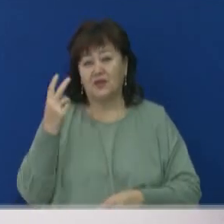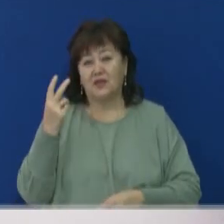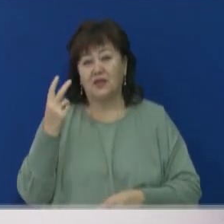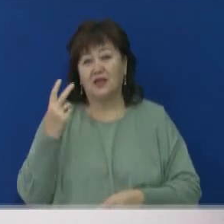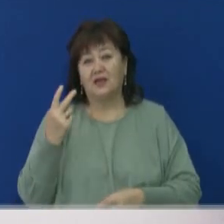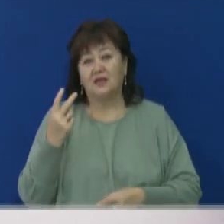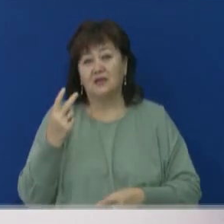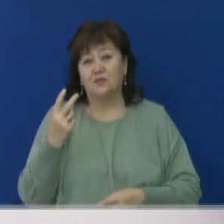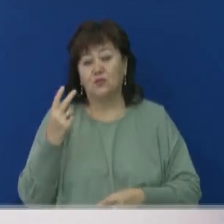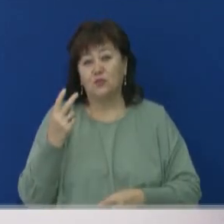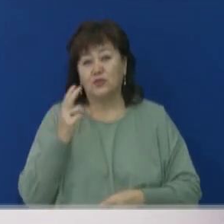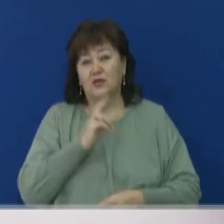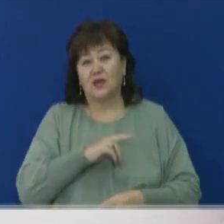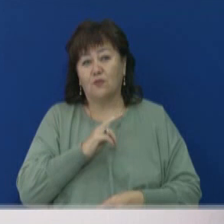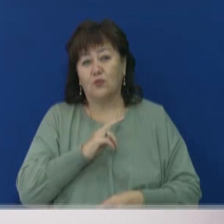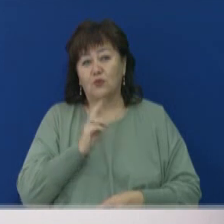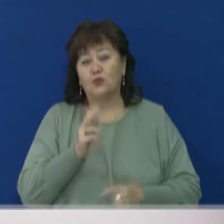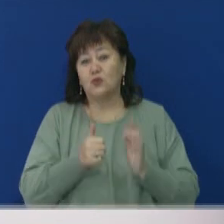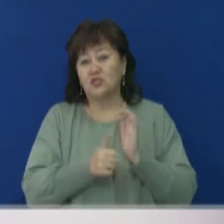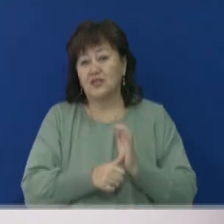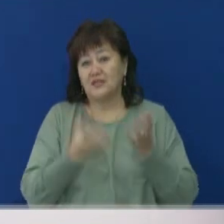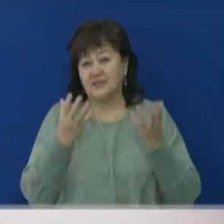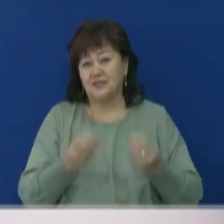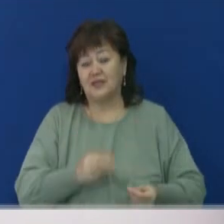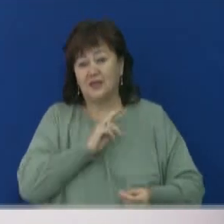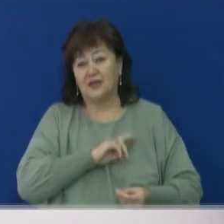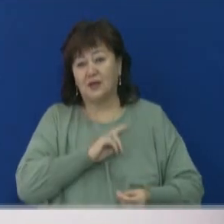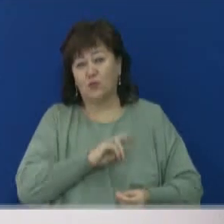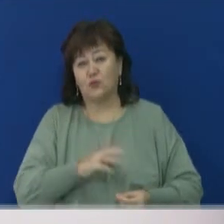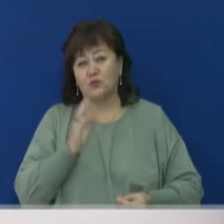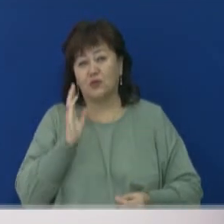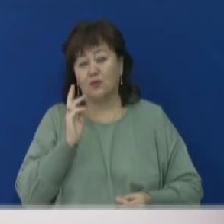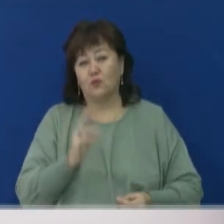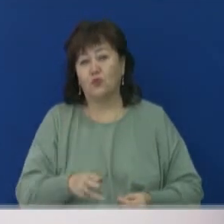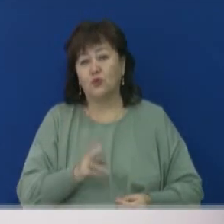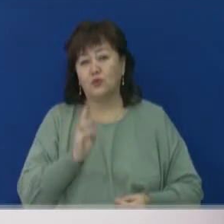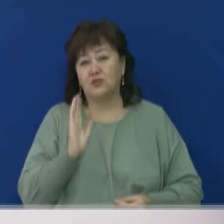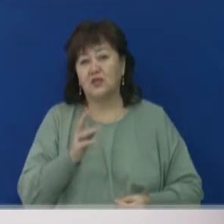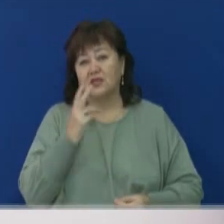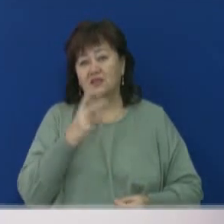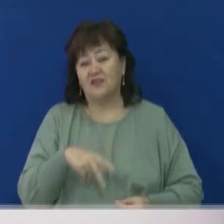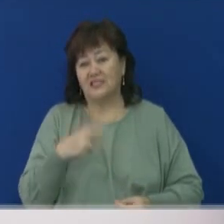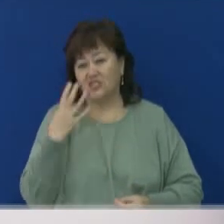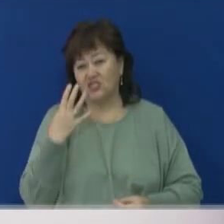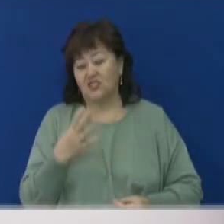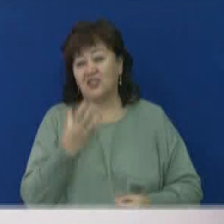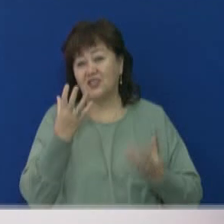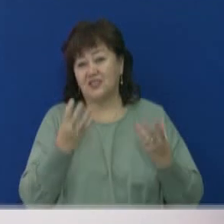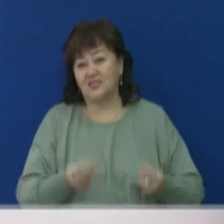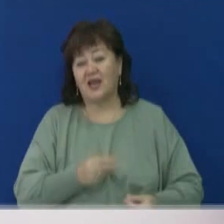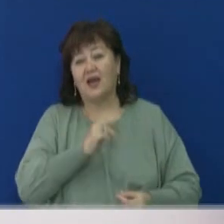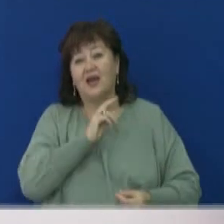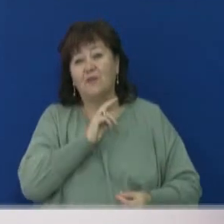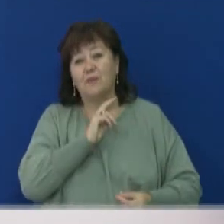11 күн демалады. Ал аптасына 6 күн жұмыс істейтін қазақстандықтар 24 күн жұмысқа барып 7 күн демалады. 25